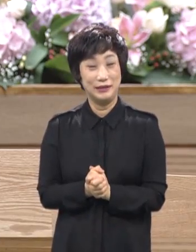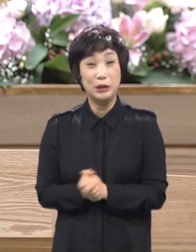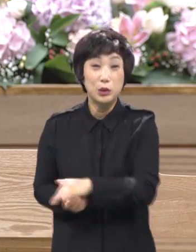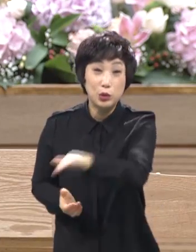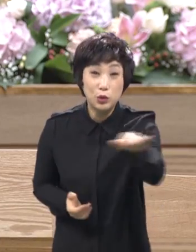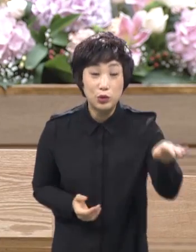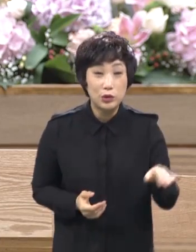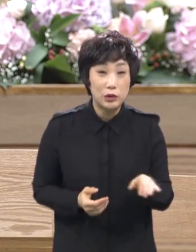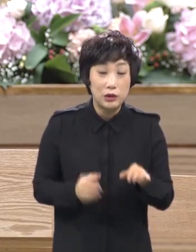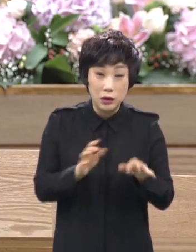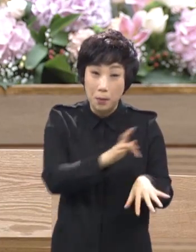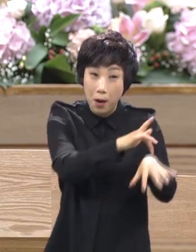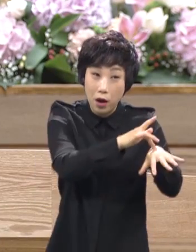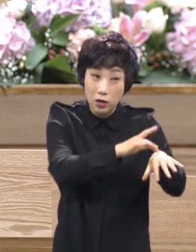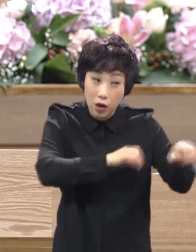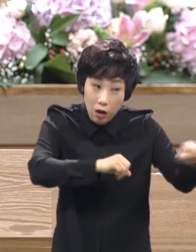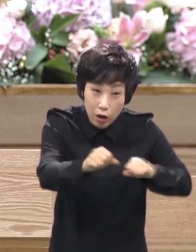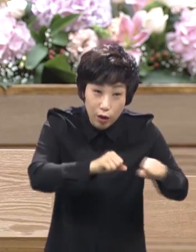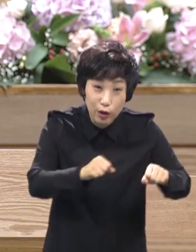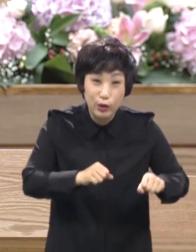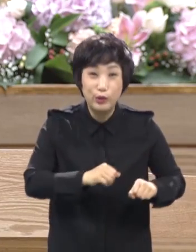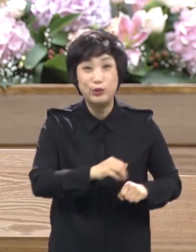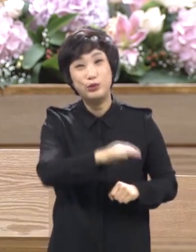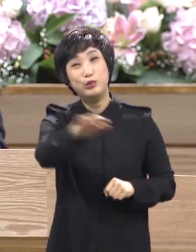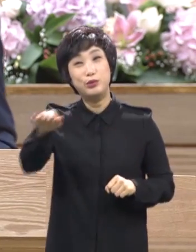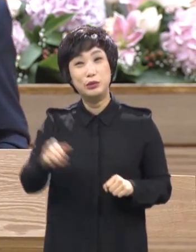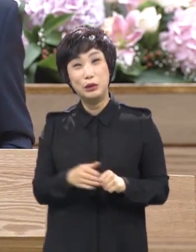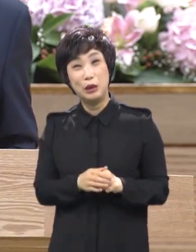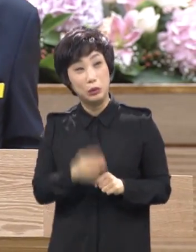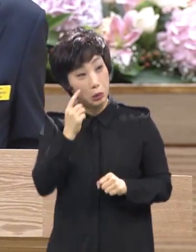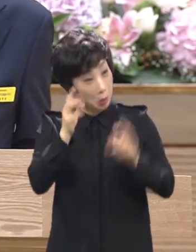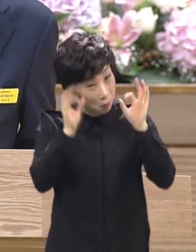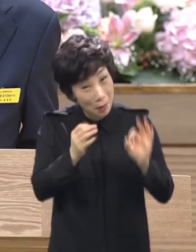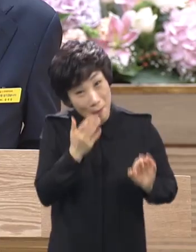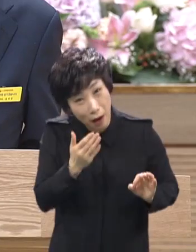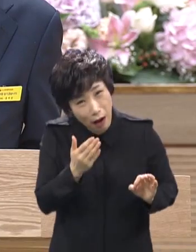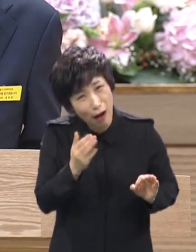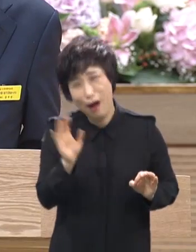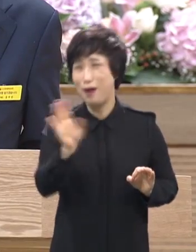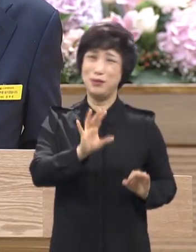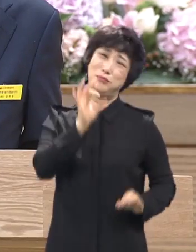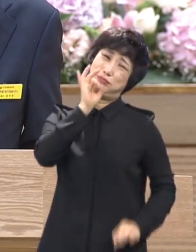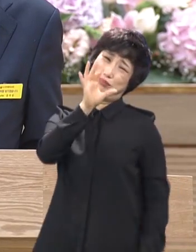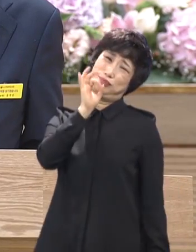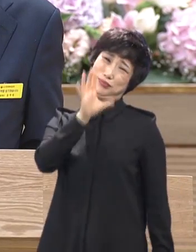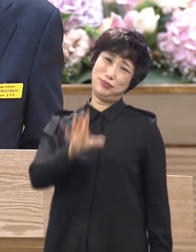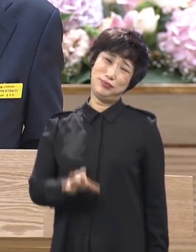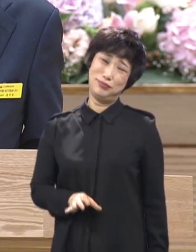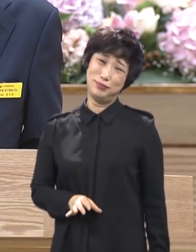우리는 그놈이 활동하는 것을 우리 눈으로 볼 수 없어요.